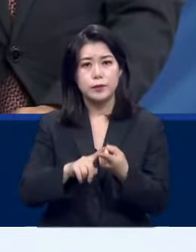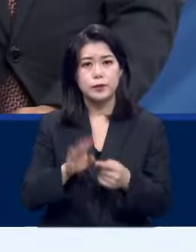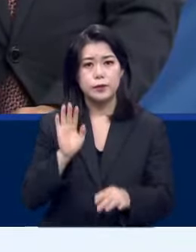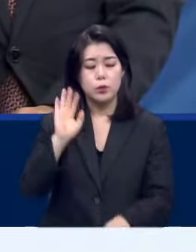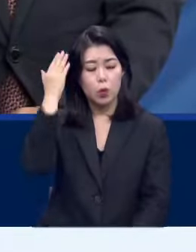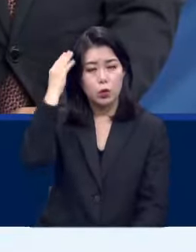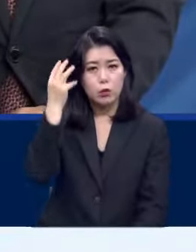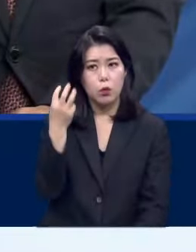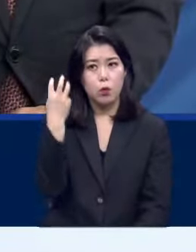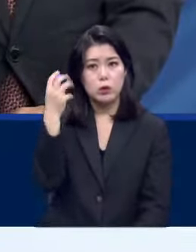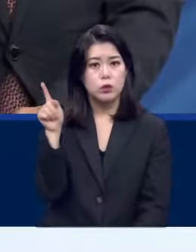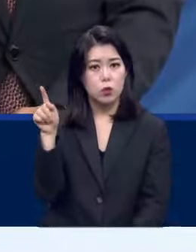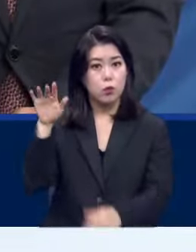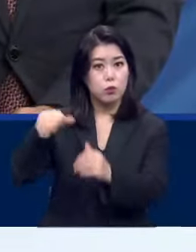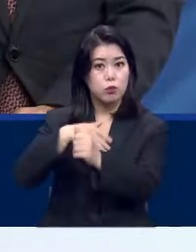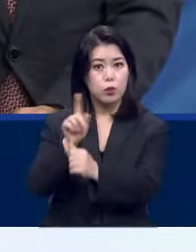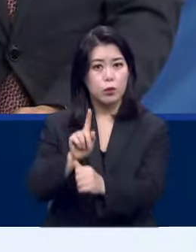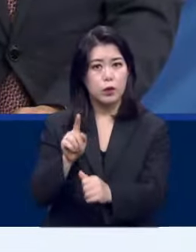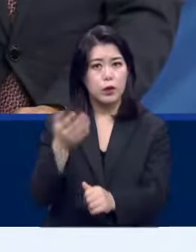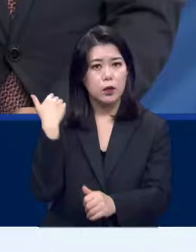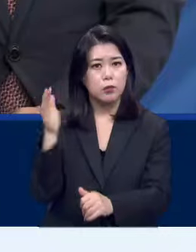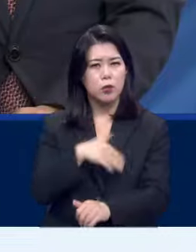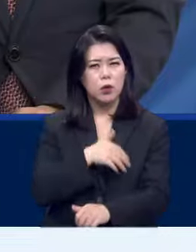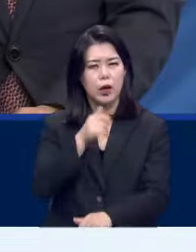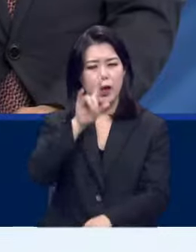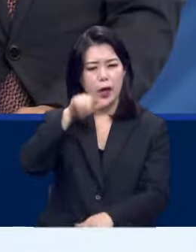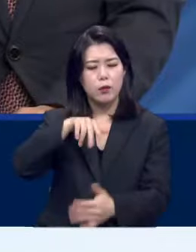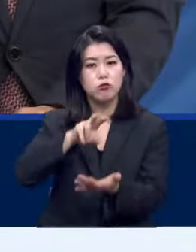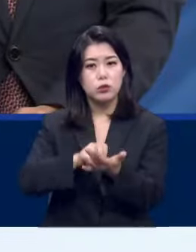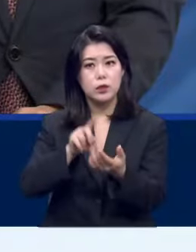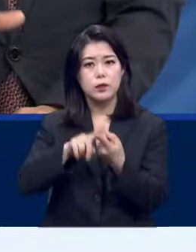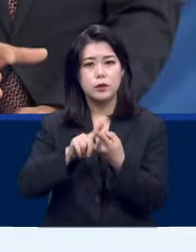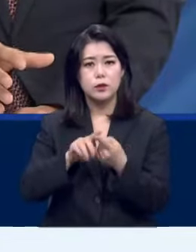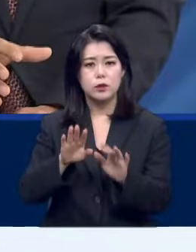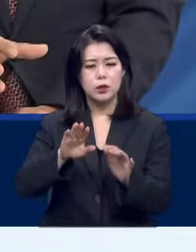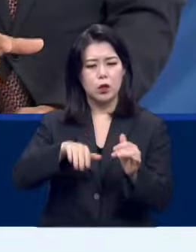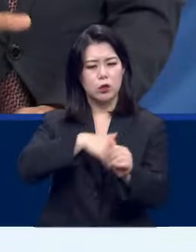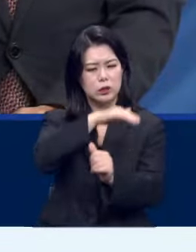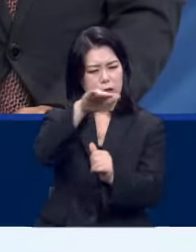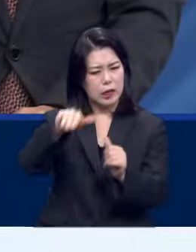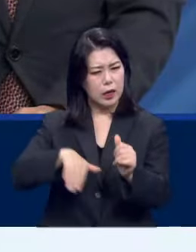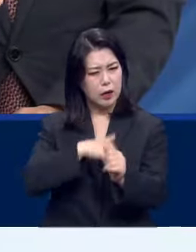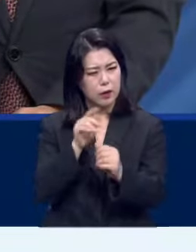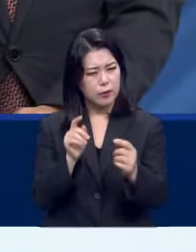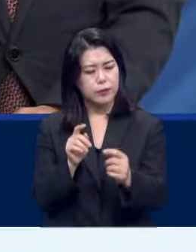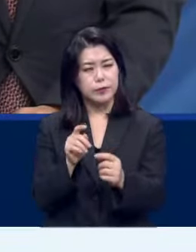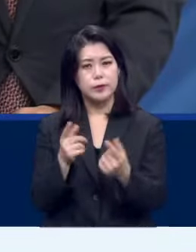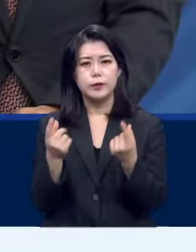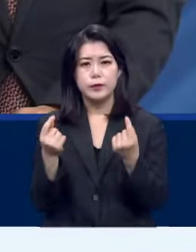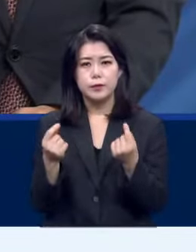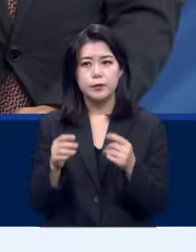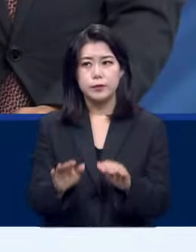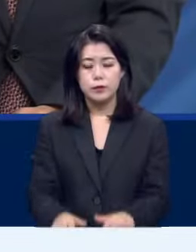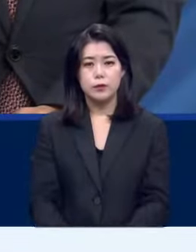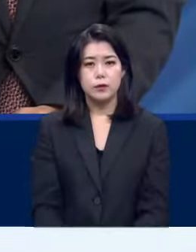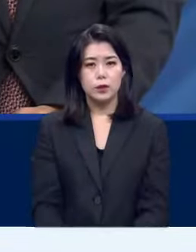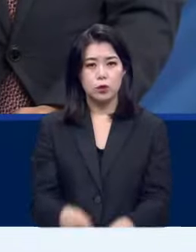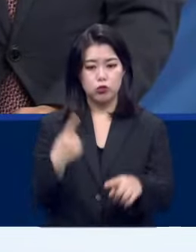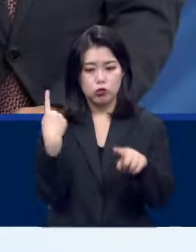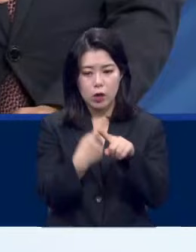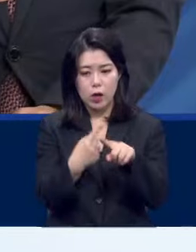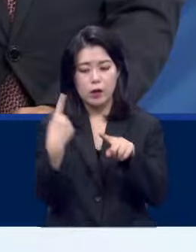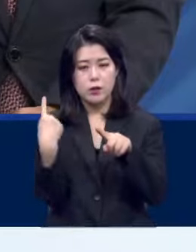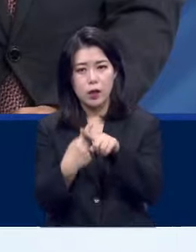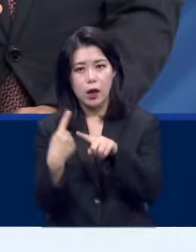워싱턴에서 분위기는 옛날부터 북핵 문제를 다룰 때 현실적으로 접근하는 거 그래서 잠정 조치나 중간 과정들을 굉장히